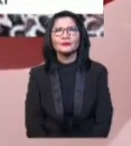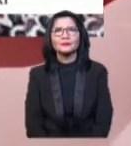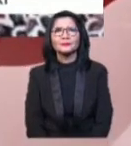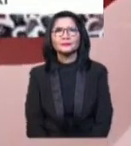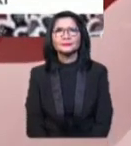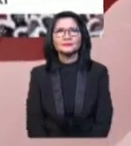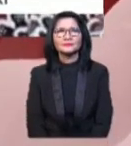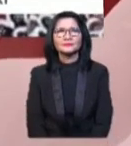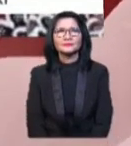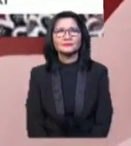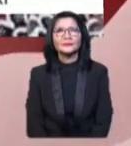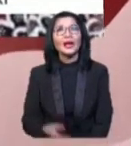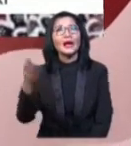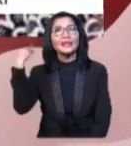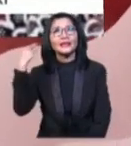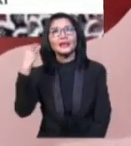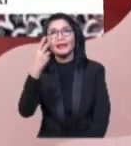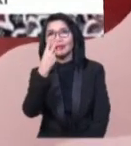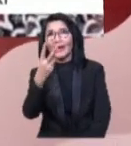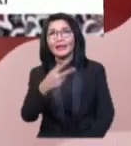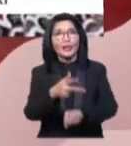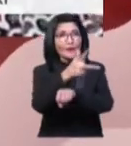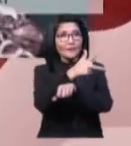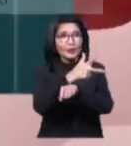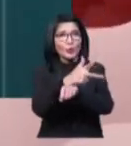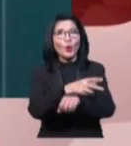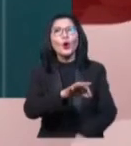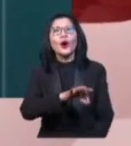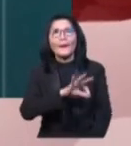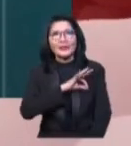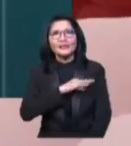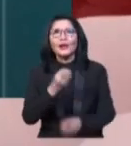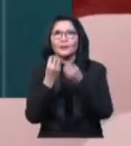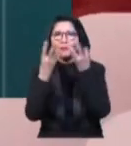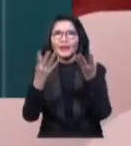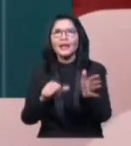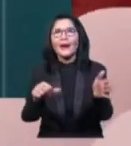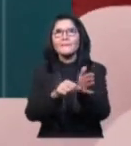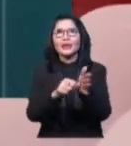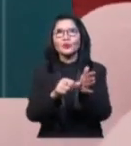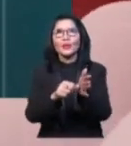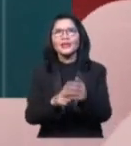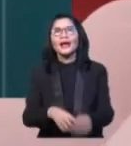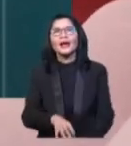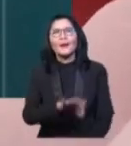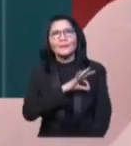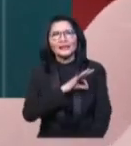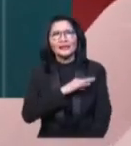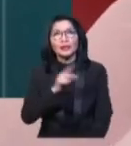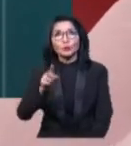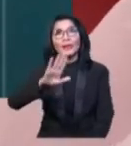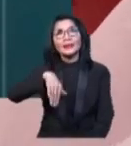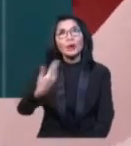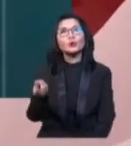Iya, tadi juga ada potongan video Pak Presiden ya, sudah menyampaikan. Jadi Banpres Produktif Usaha Mikro atau kita singkat BPUM ini kan udah tahun